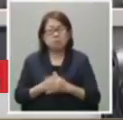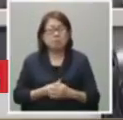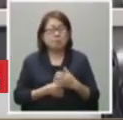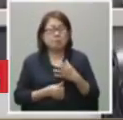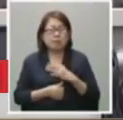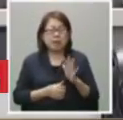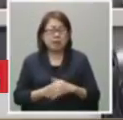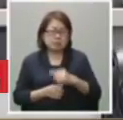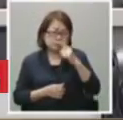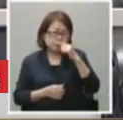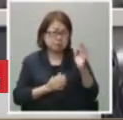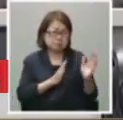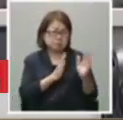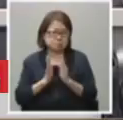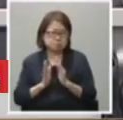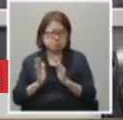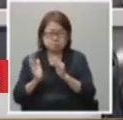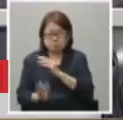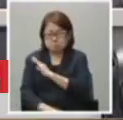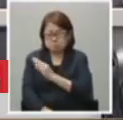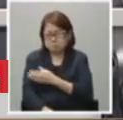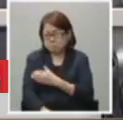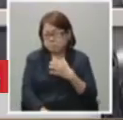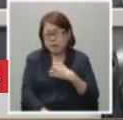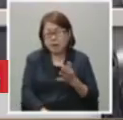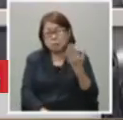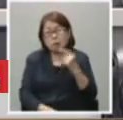ยเป็นแบบฟิลิปปินส์นี่พูดเมื่อปี56นะฮะ